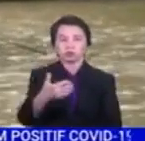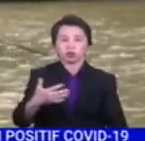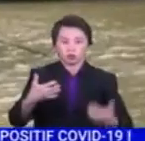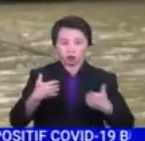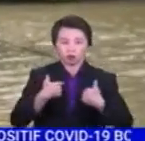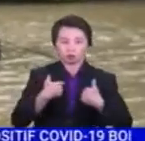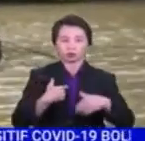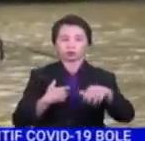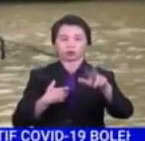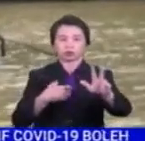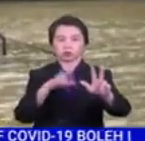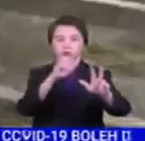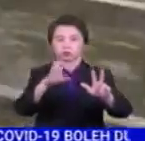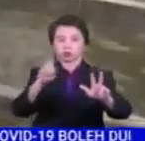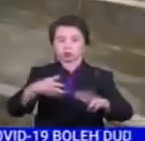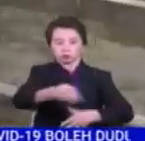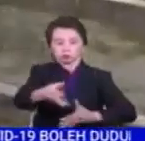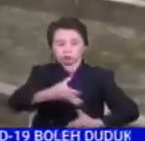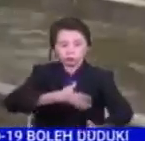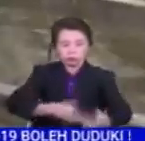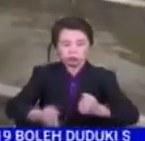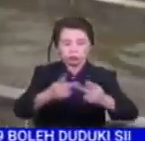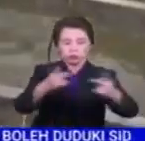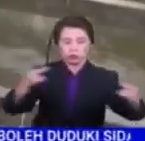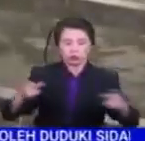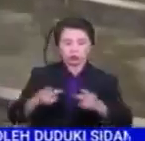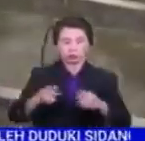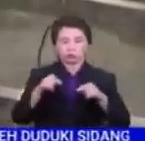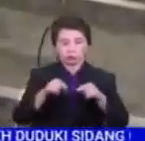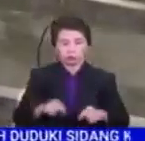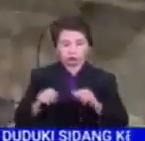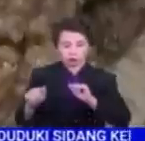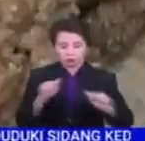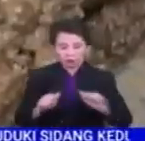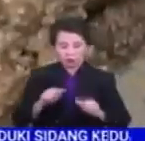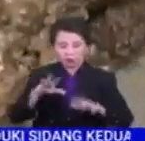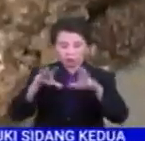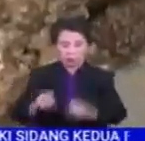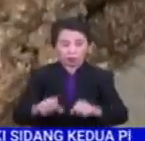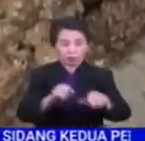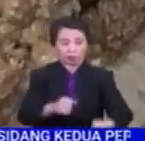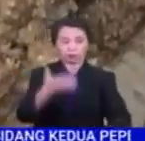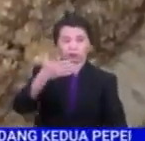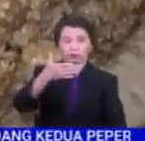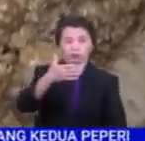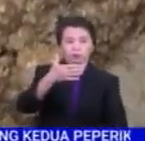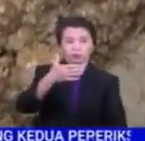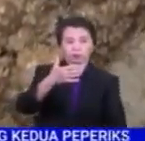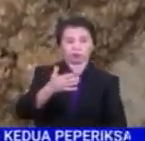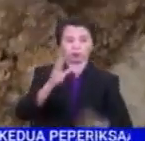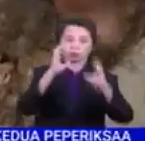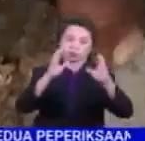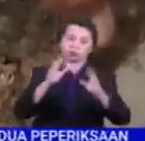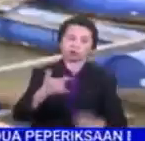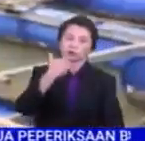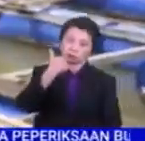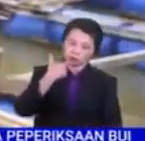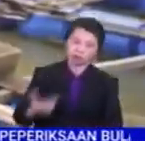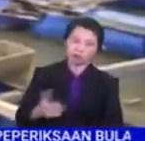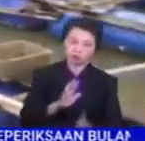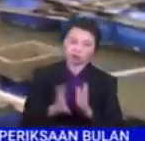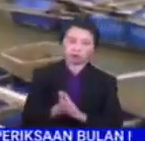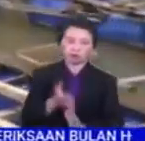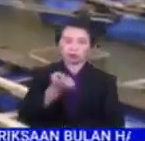Terdapat kira-kira 300 nelayan sungai di kawasan ini. Aktiviti tangkapan ikan secara tradisional